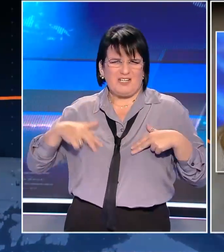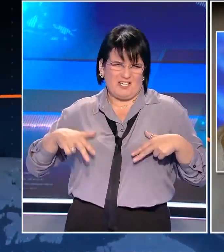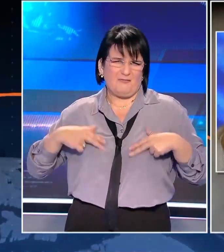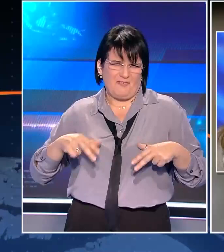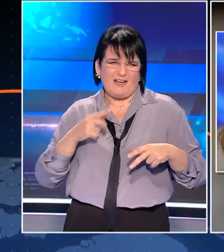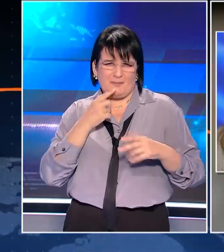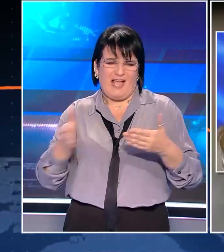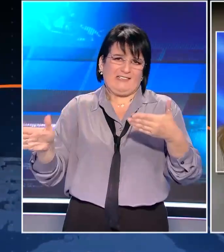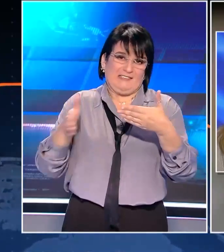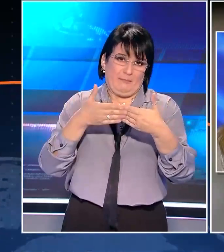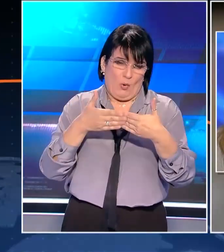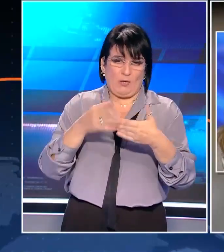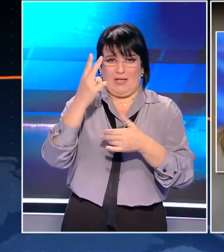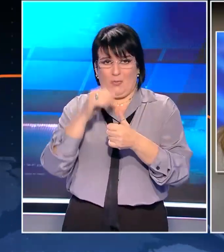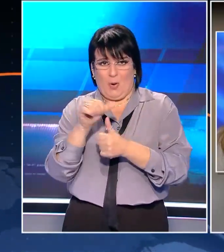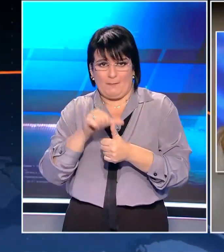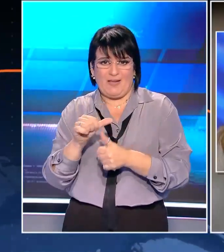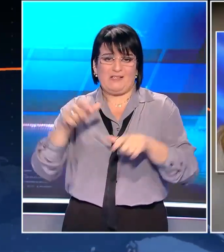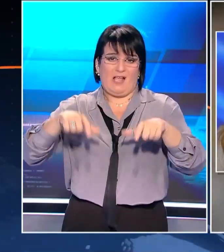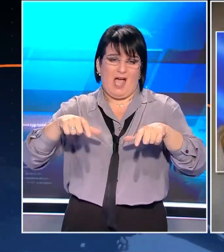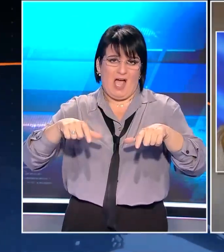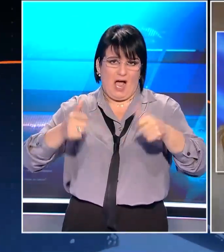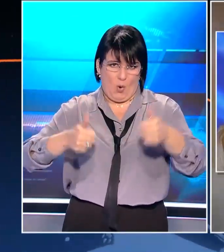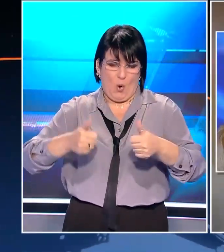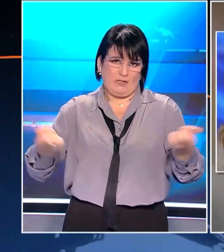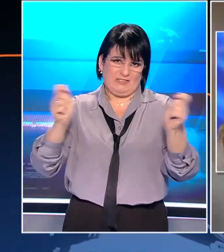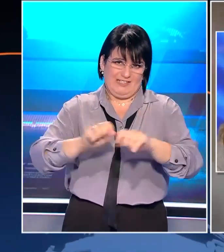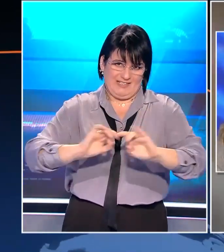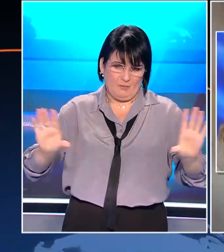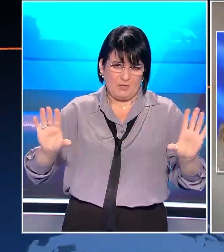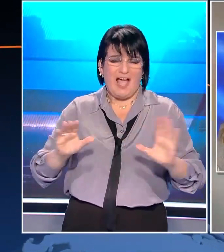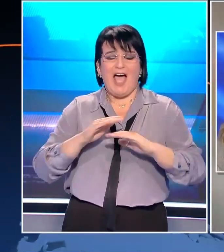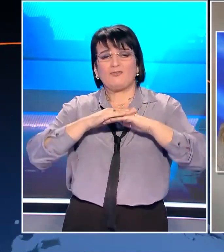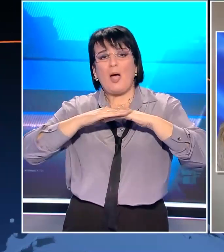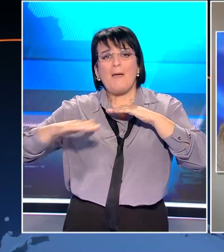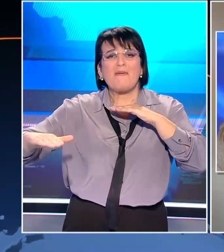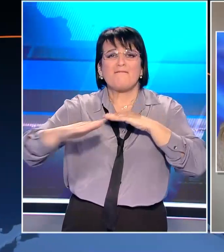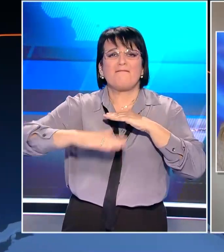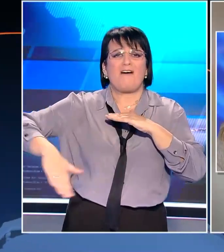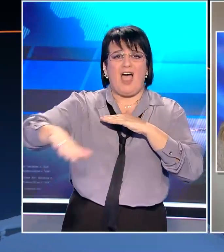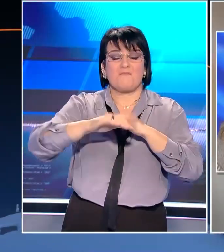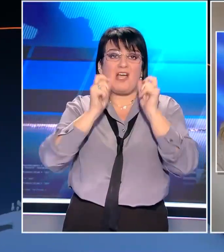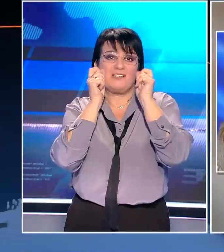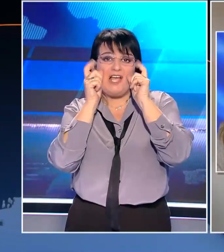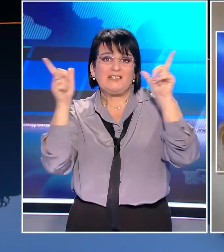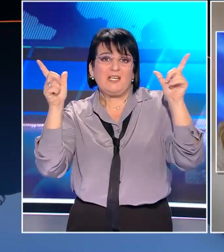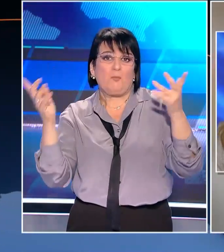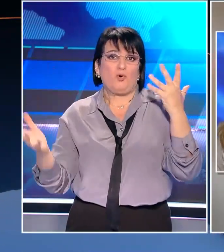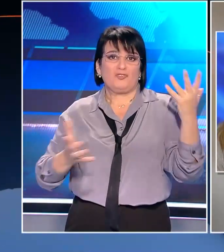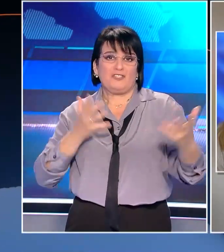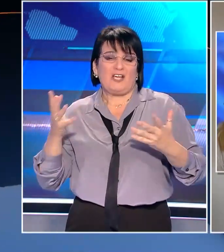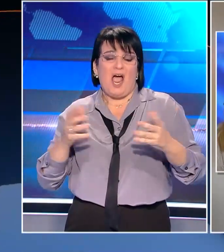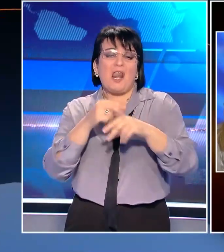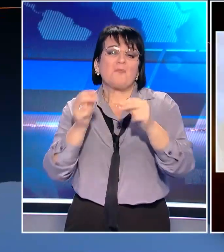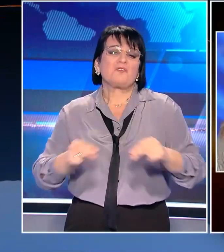φορά περί κεκλεισμένων θυρών διεξαγωγή αγώνων, είναι μέτρα τα οποία είναι επιφανειακού χαρακτήρα, εντυπωσιασμού και δεν